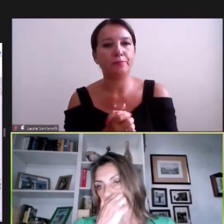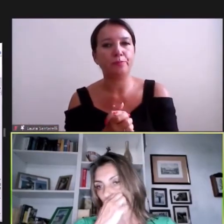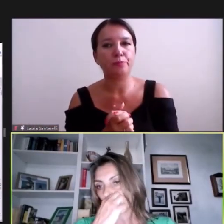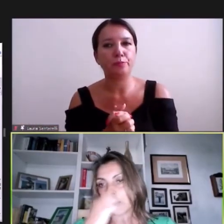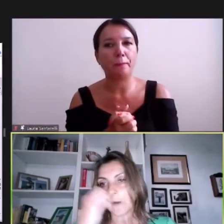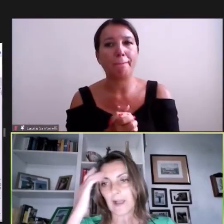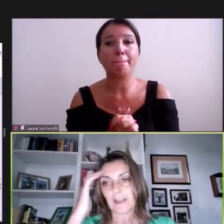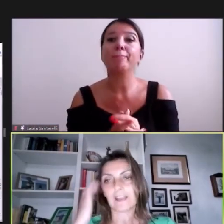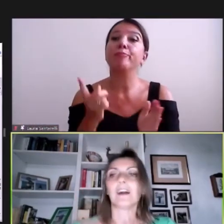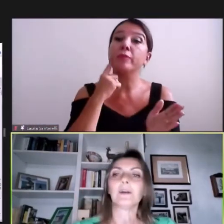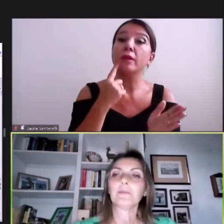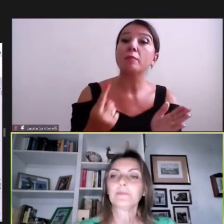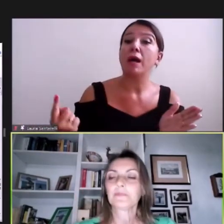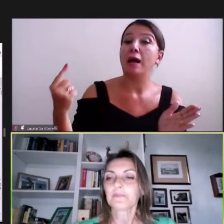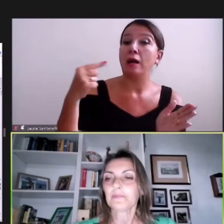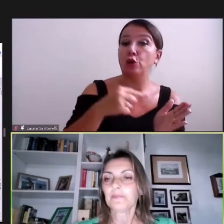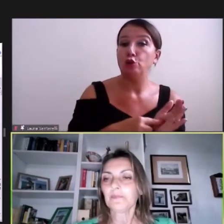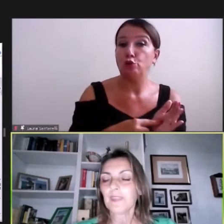Tornando